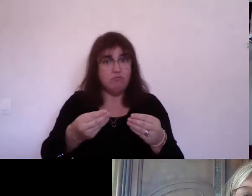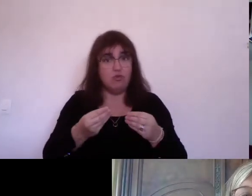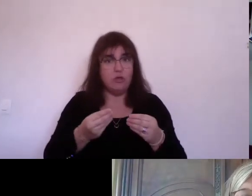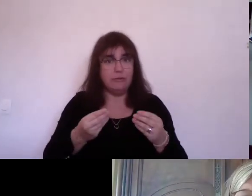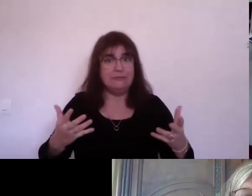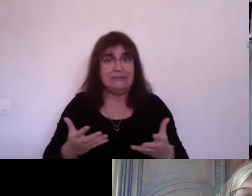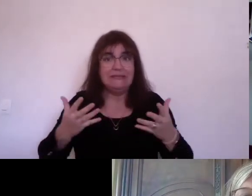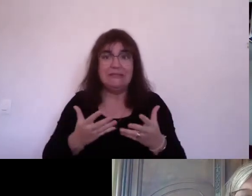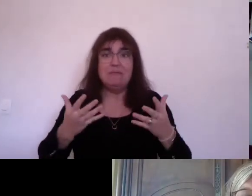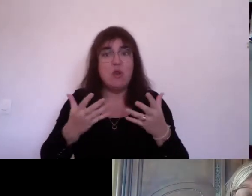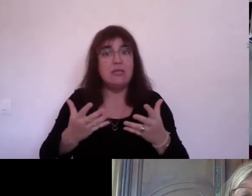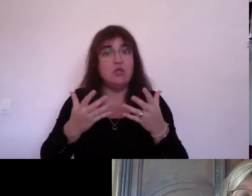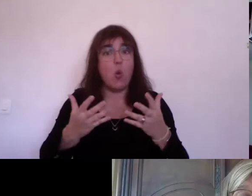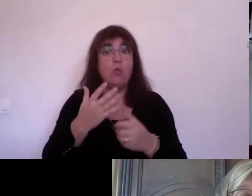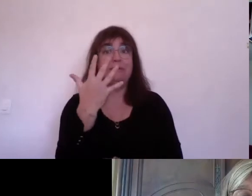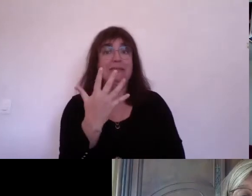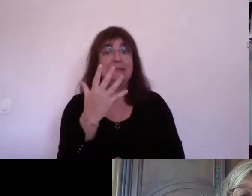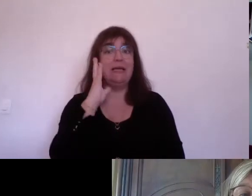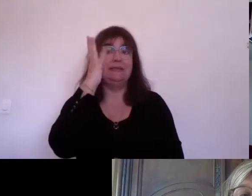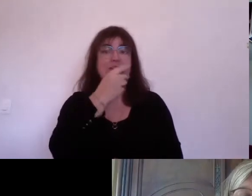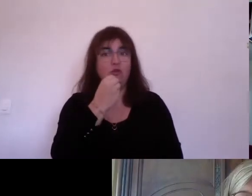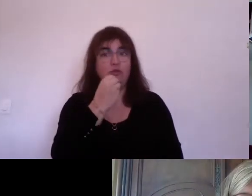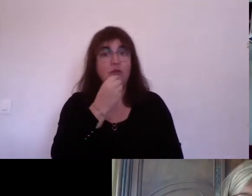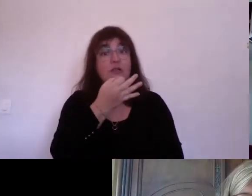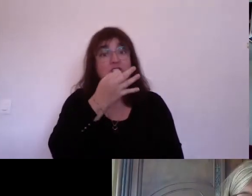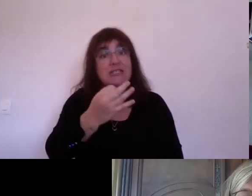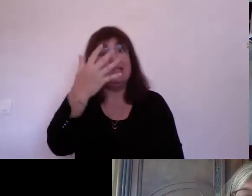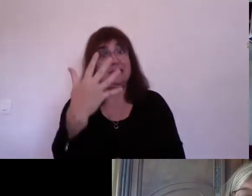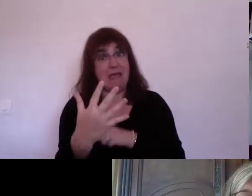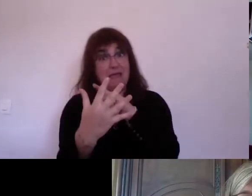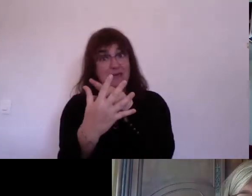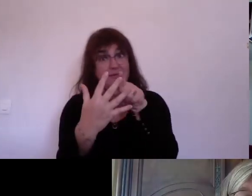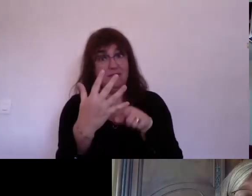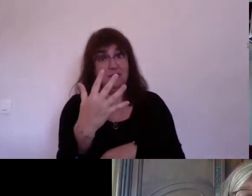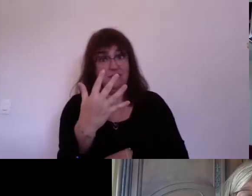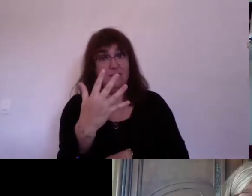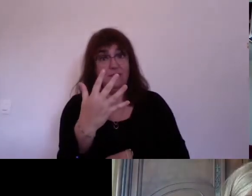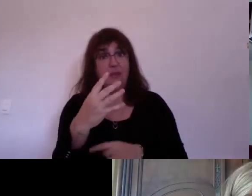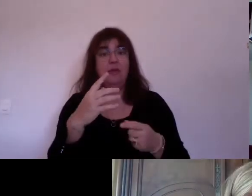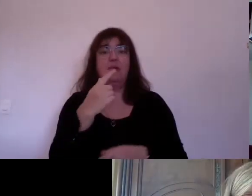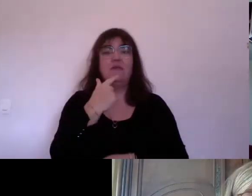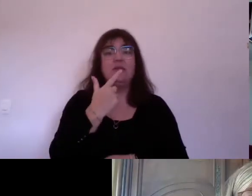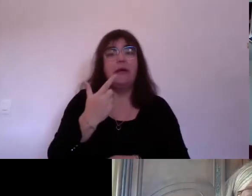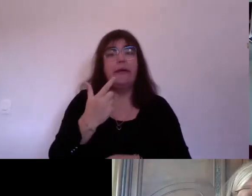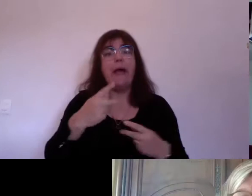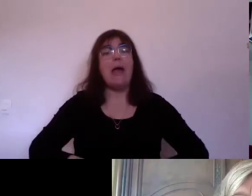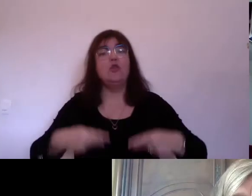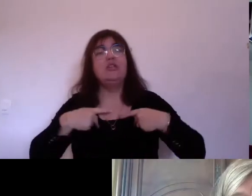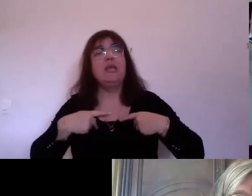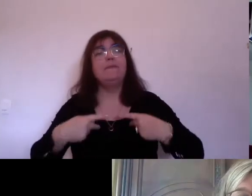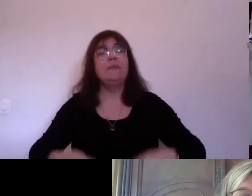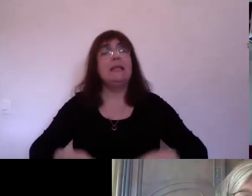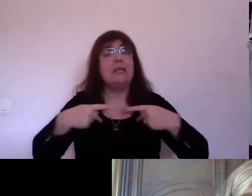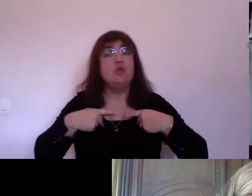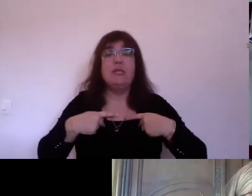les cinq sens. J'ai bien dit les cinq. L'efficacité de ces ateliers sont